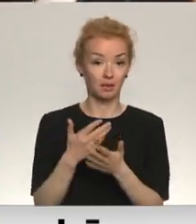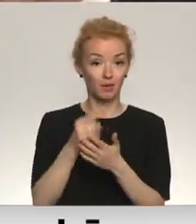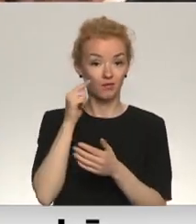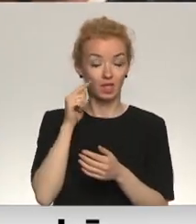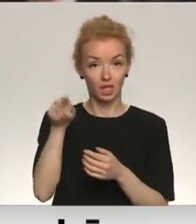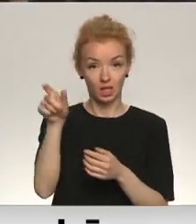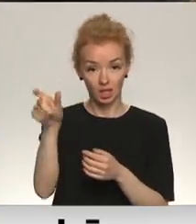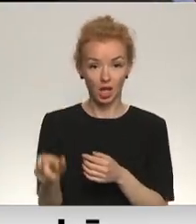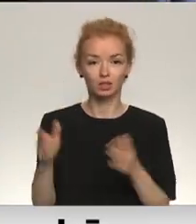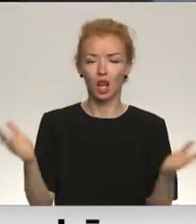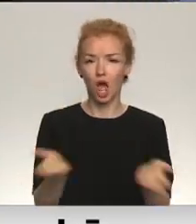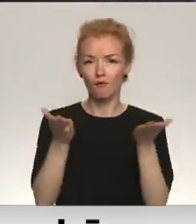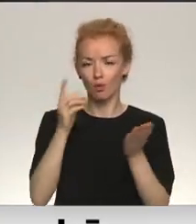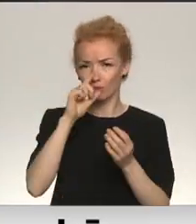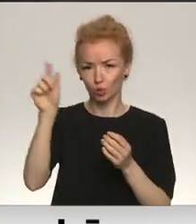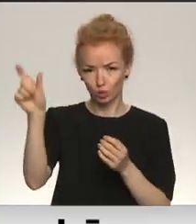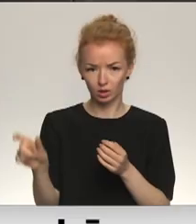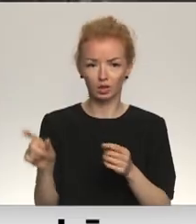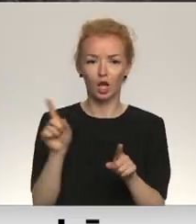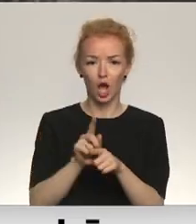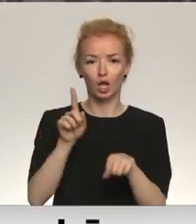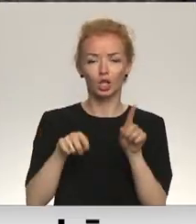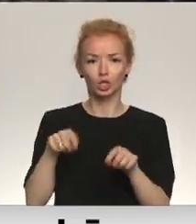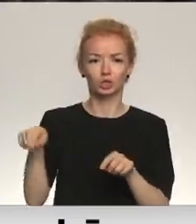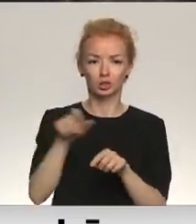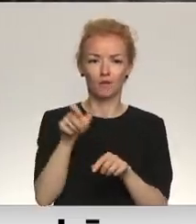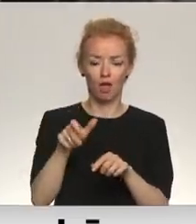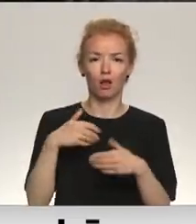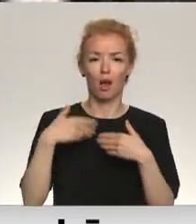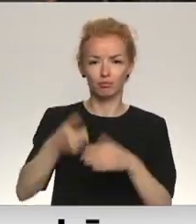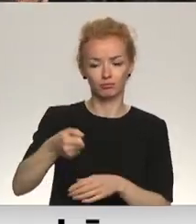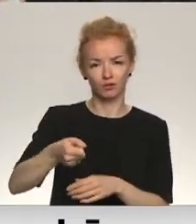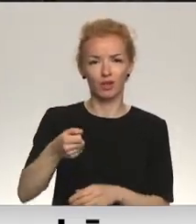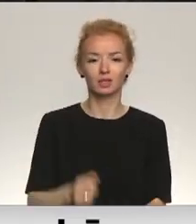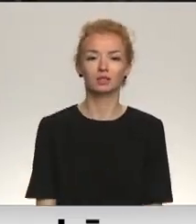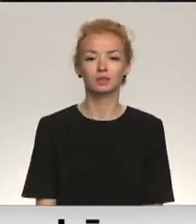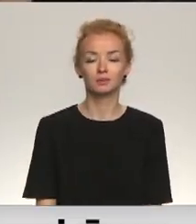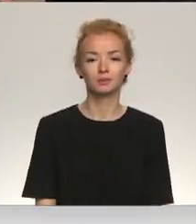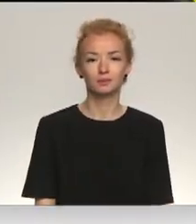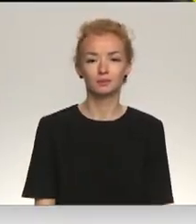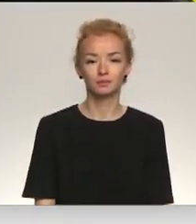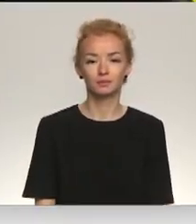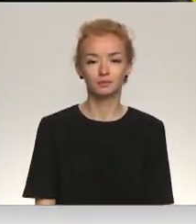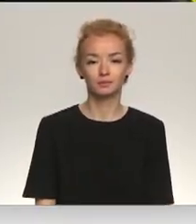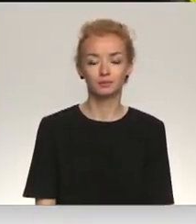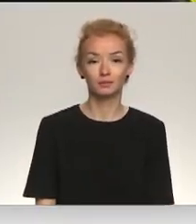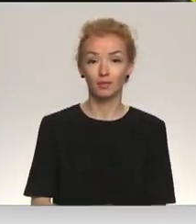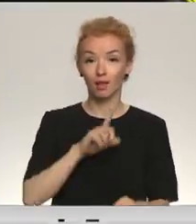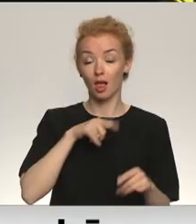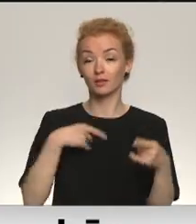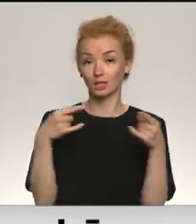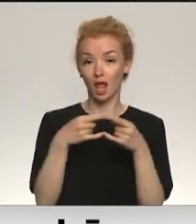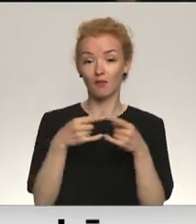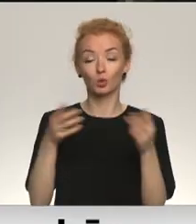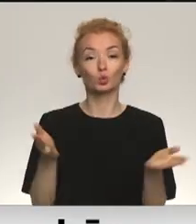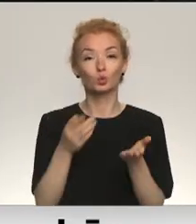kurš slavēja Putinu un par to saņēma arī dažu apkārtējo atbalstu. Imu vienalga! Latvijas televīzijas